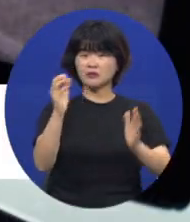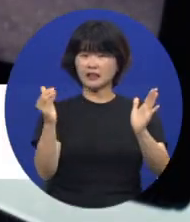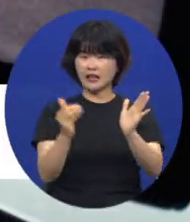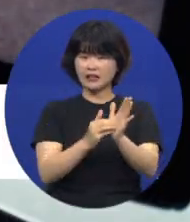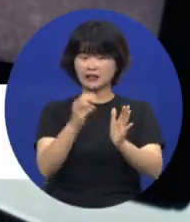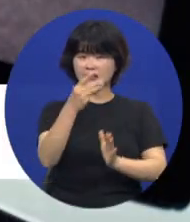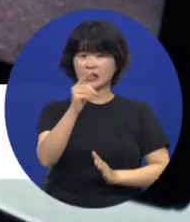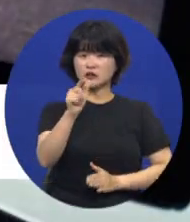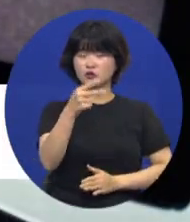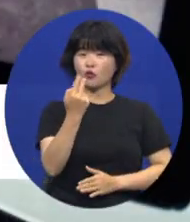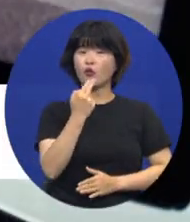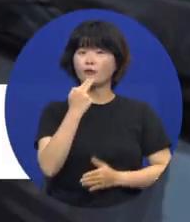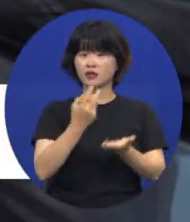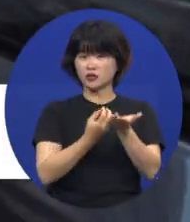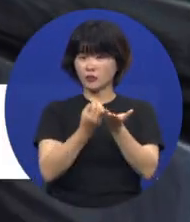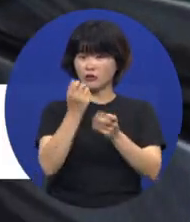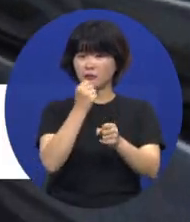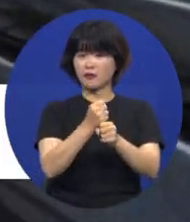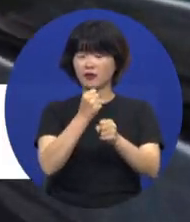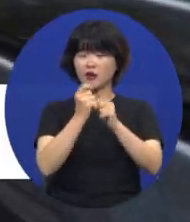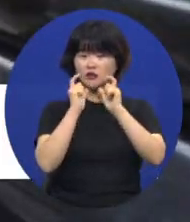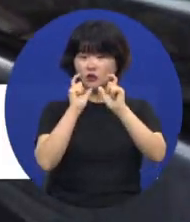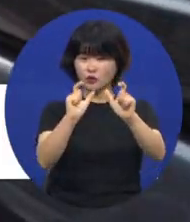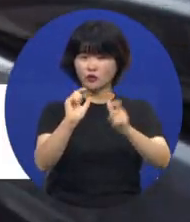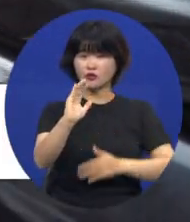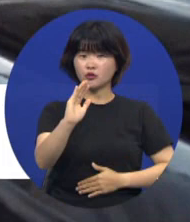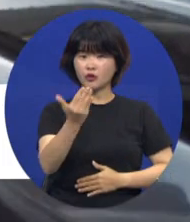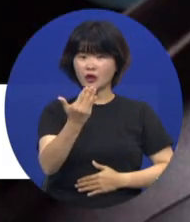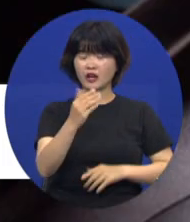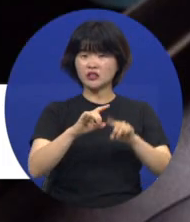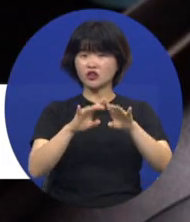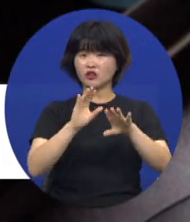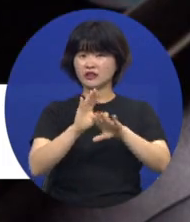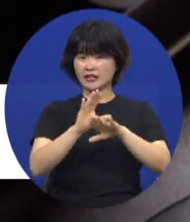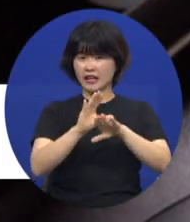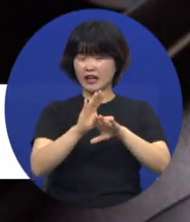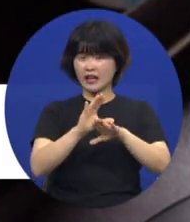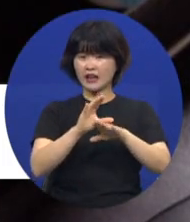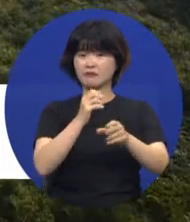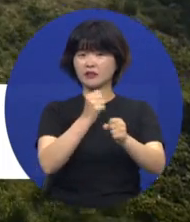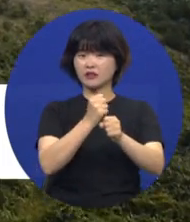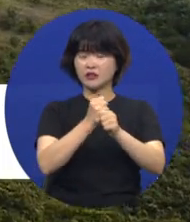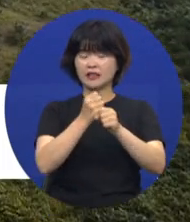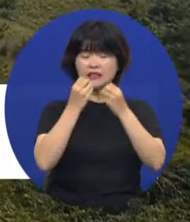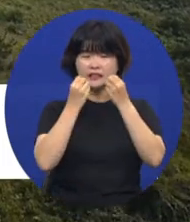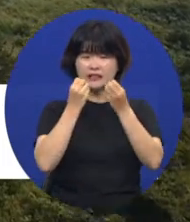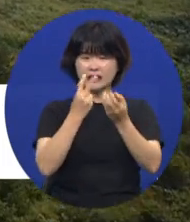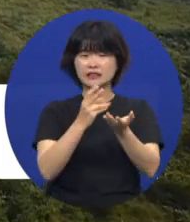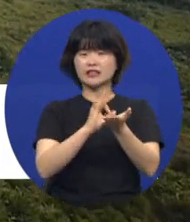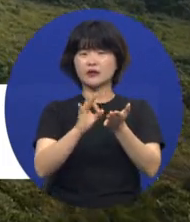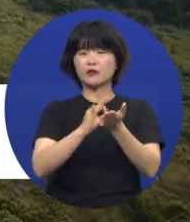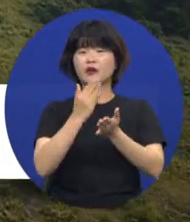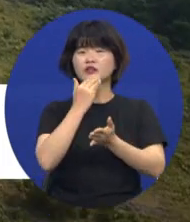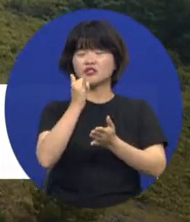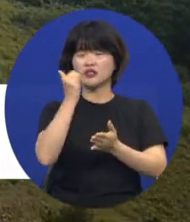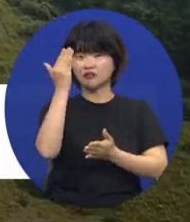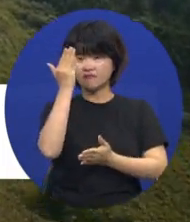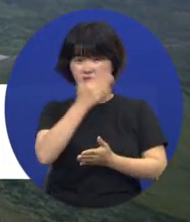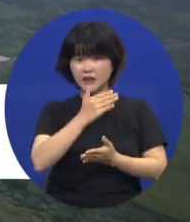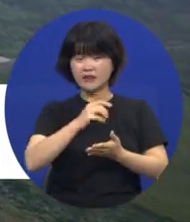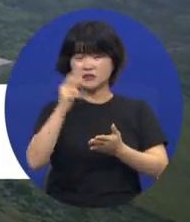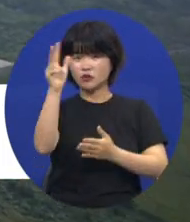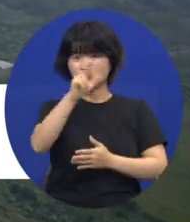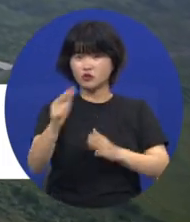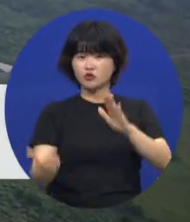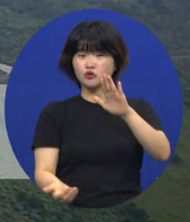2030년까지 탄소 없는 섬을 만들겠다고 선언하면서 전기차 점유율과 신재생 에너지 발전 비중이 전국